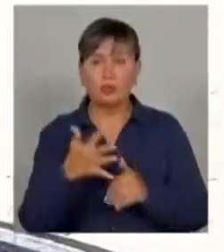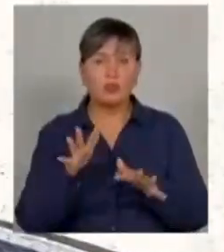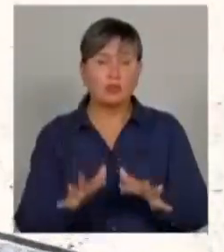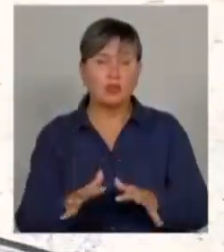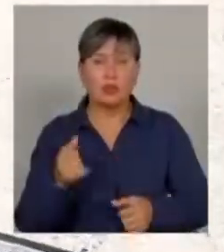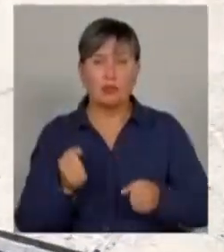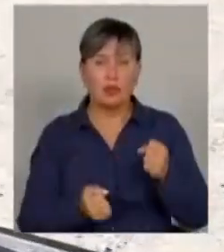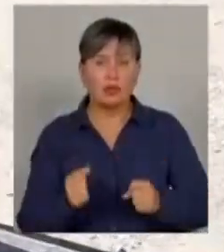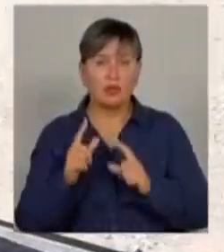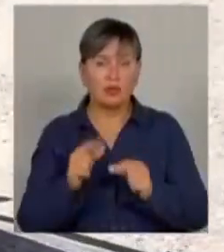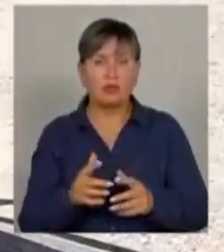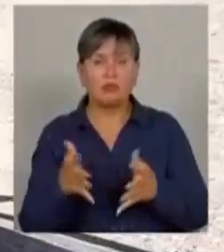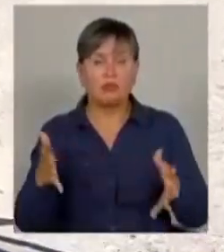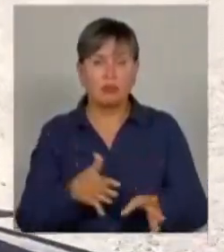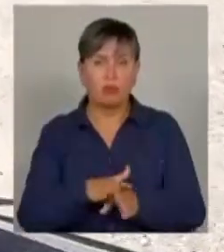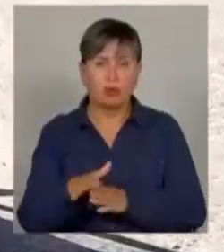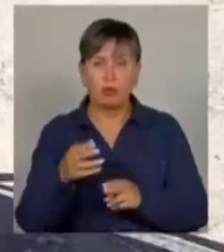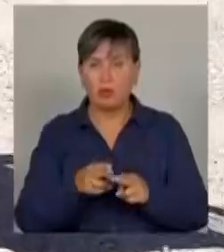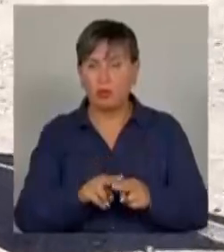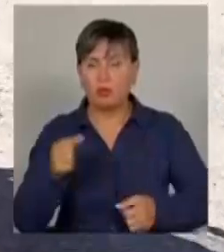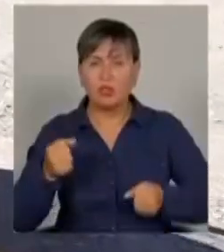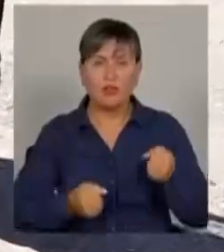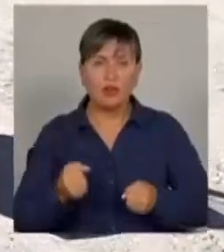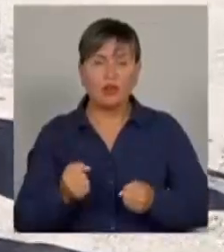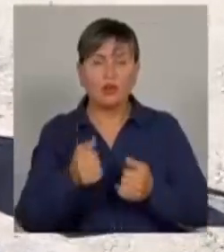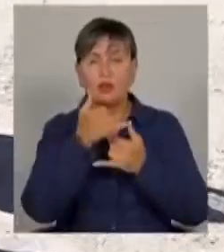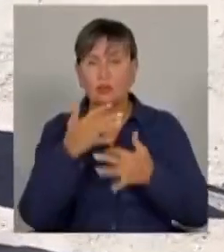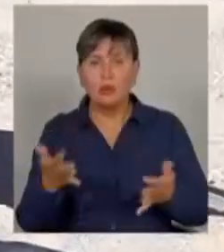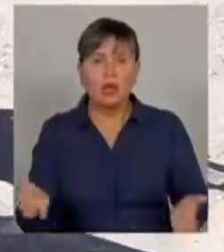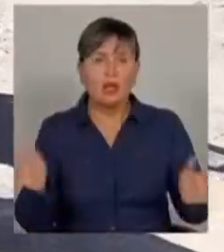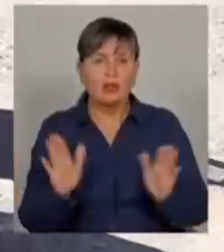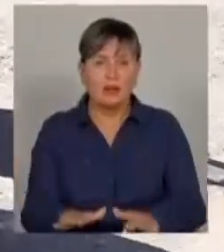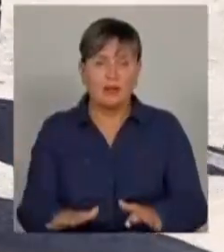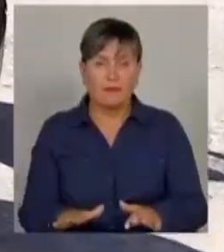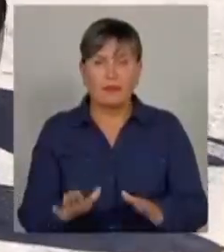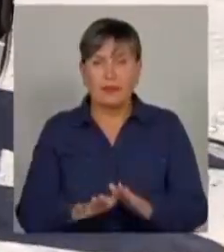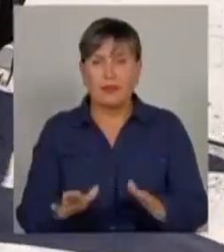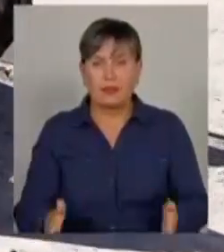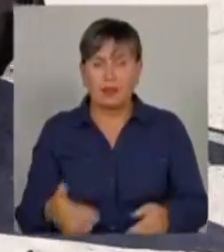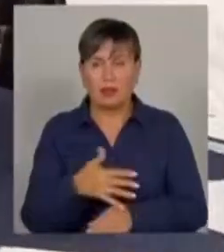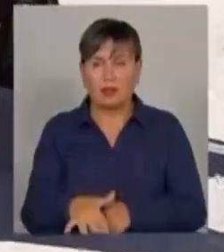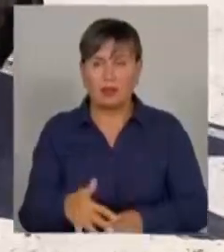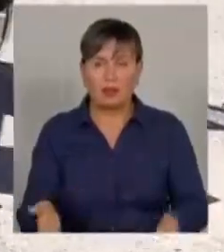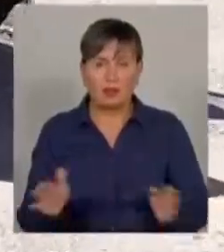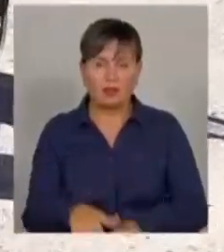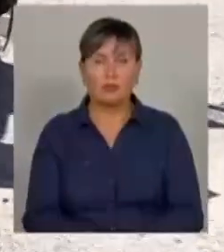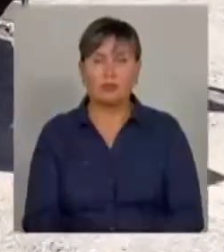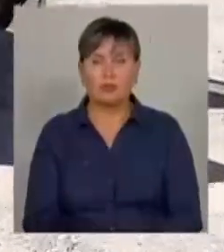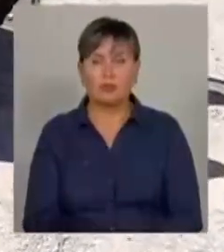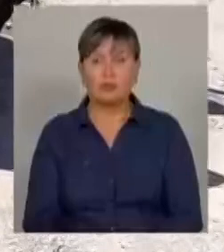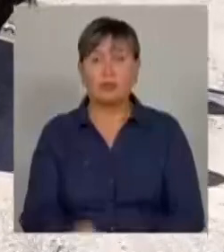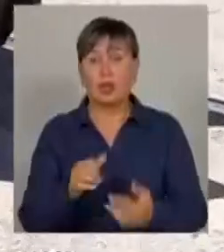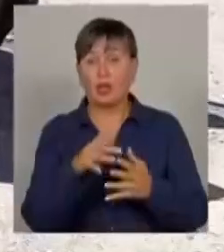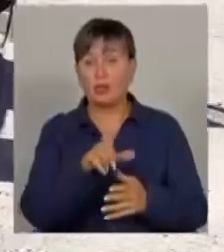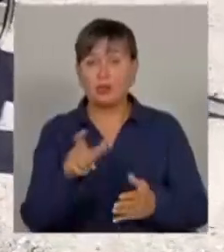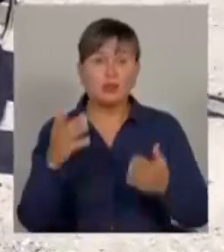машина едет с большим перегрузом, поскольку водитель просто не может оставить не вместившихся детишек на улице. А сельчане